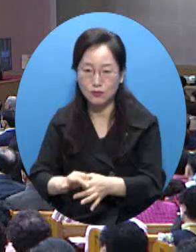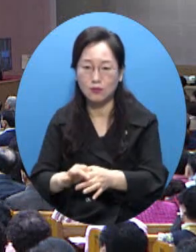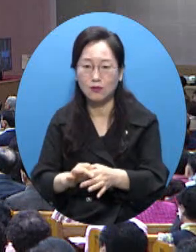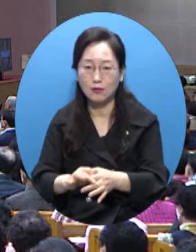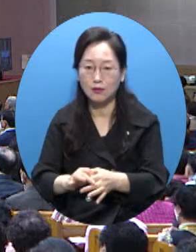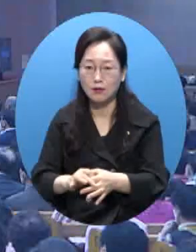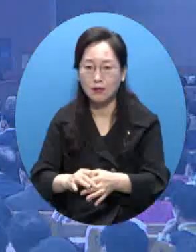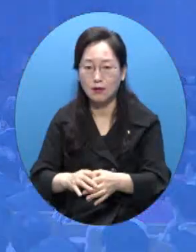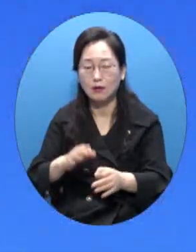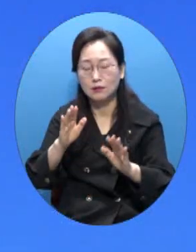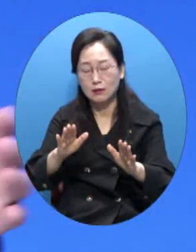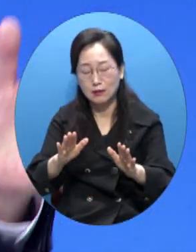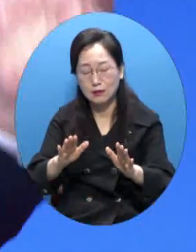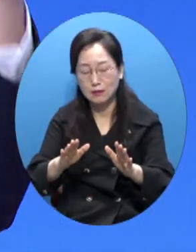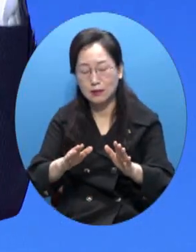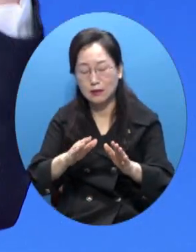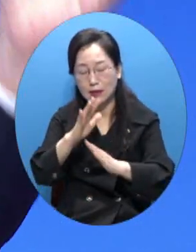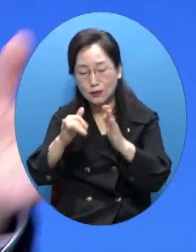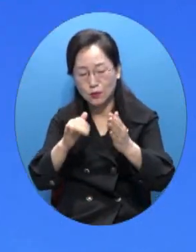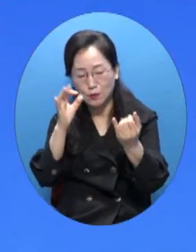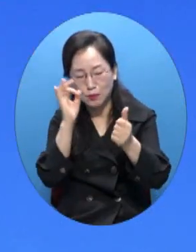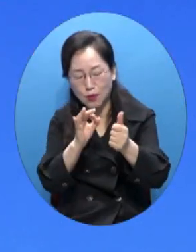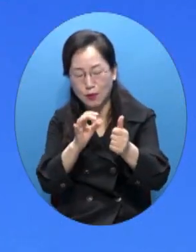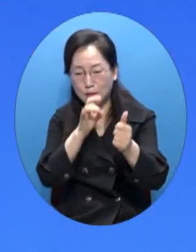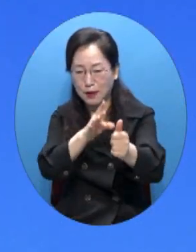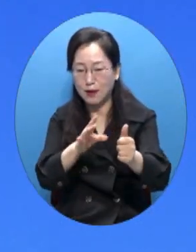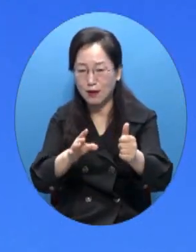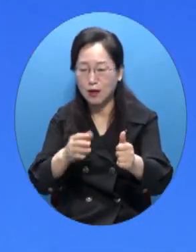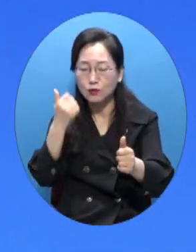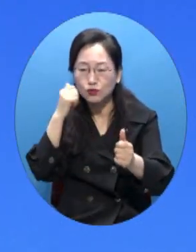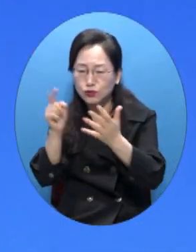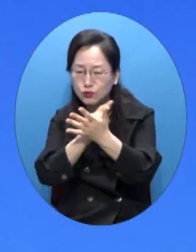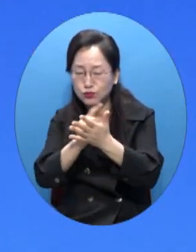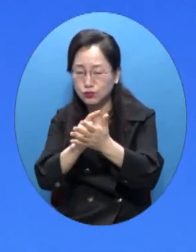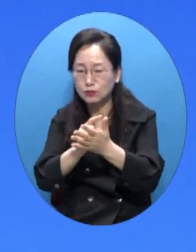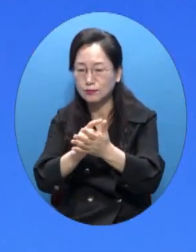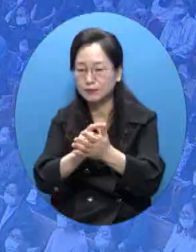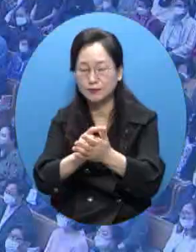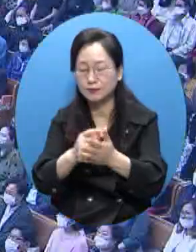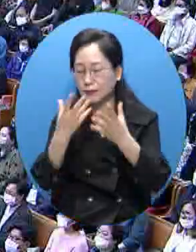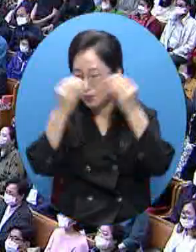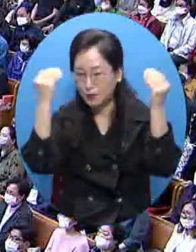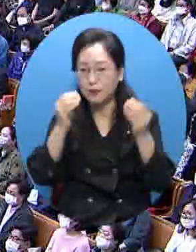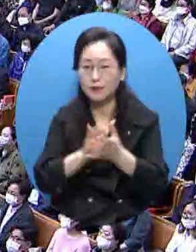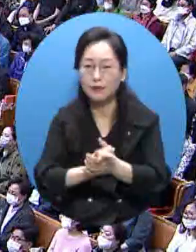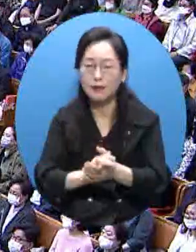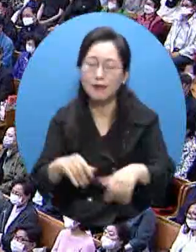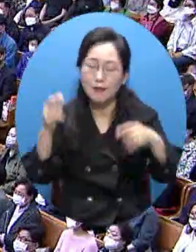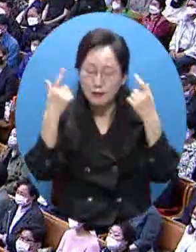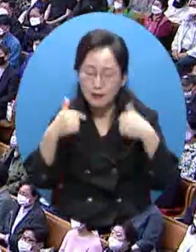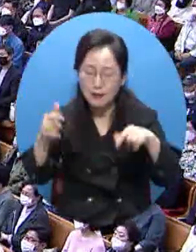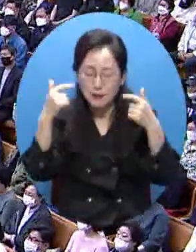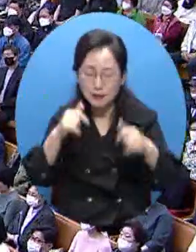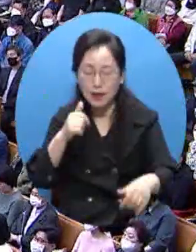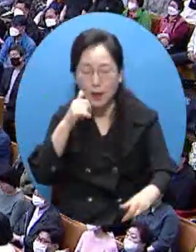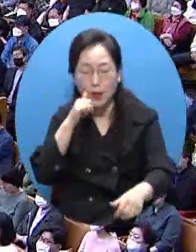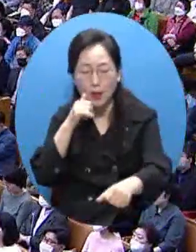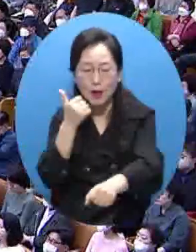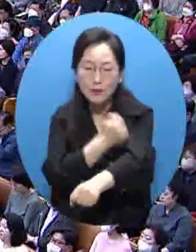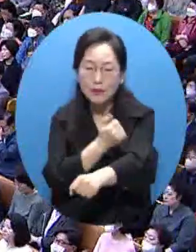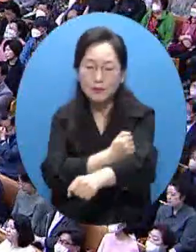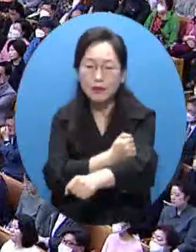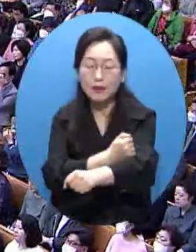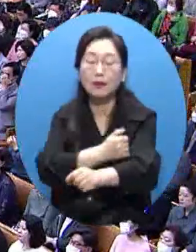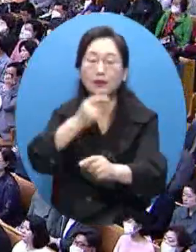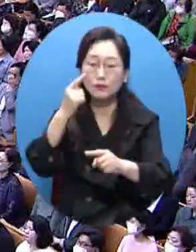완전히 가정에서 버림받고 완전히 대인과의 관계가 다 파괴되고 날마다 마약에 쩔어 살게 되었습니다.